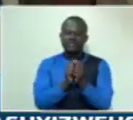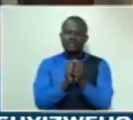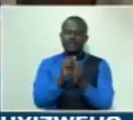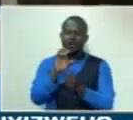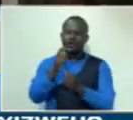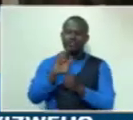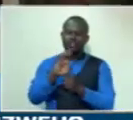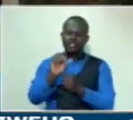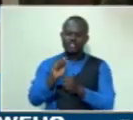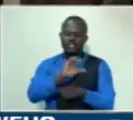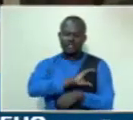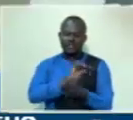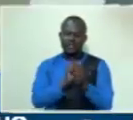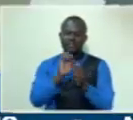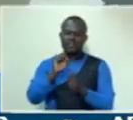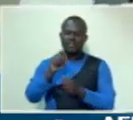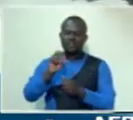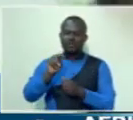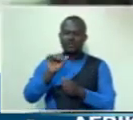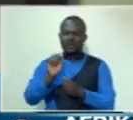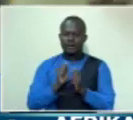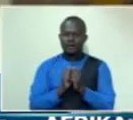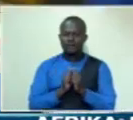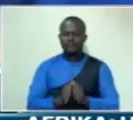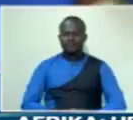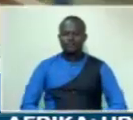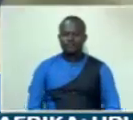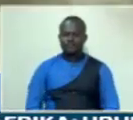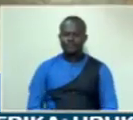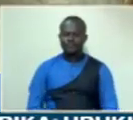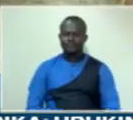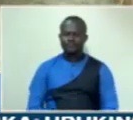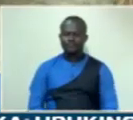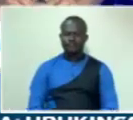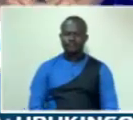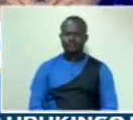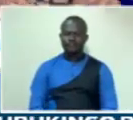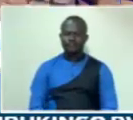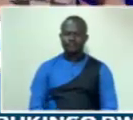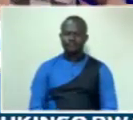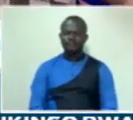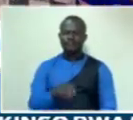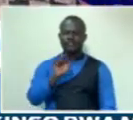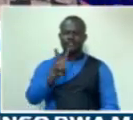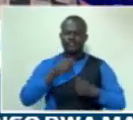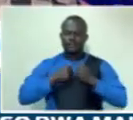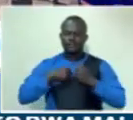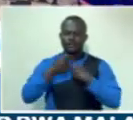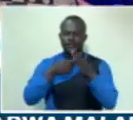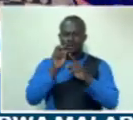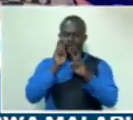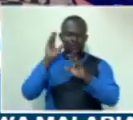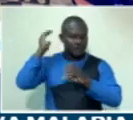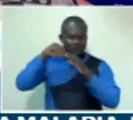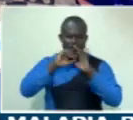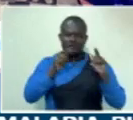Autriche Canada na Estonia Kwizera John Patrick Televiziyo Rwanda I Kigali Televiziyo Rwanda komeje gukurikirana amakuru mu